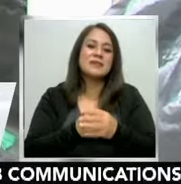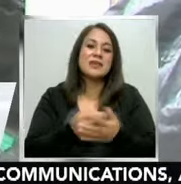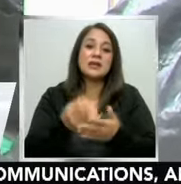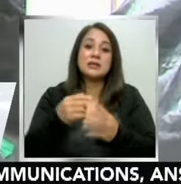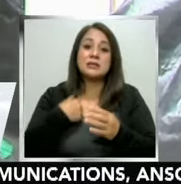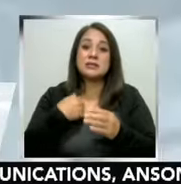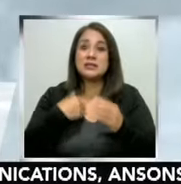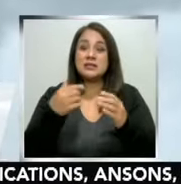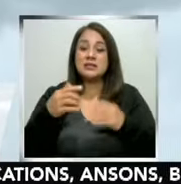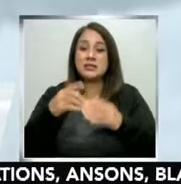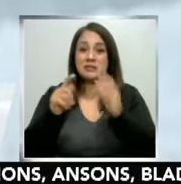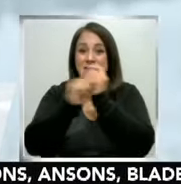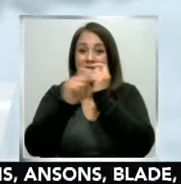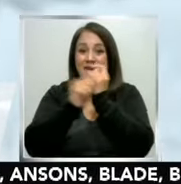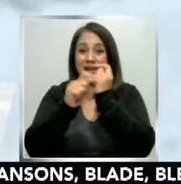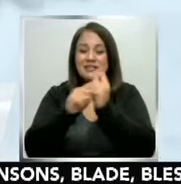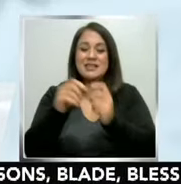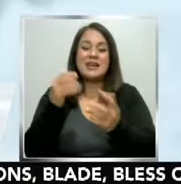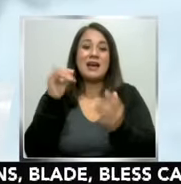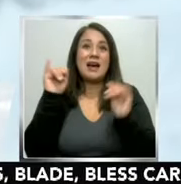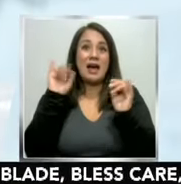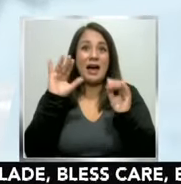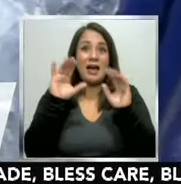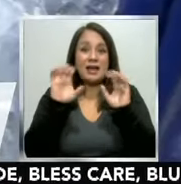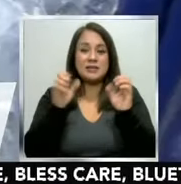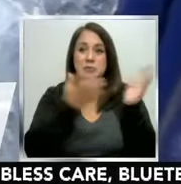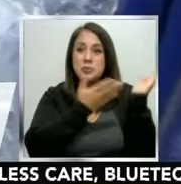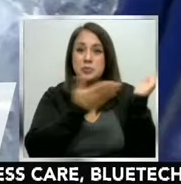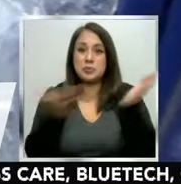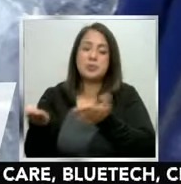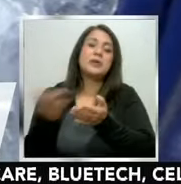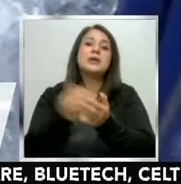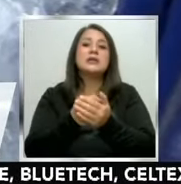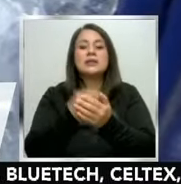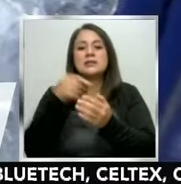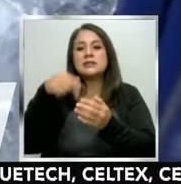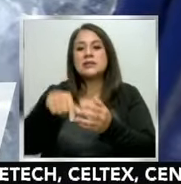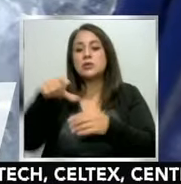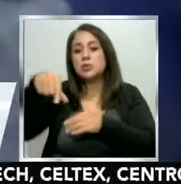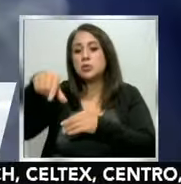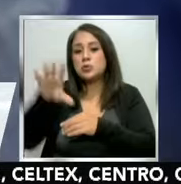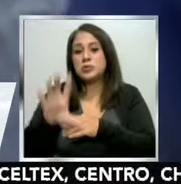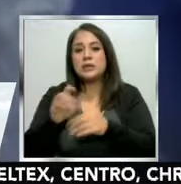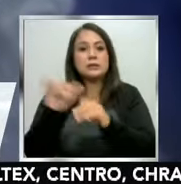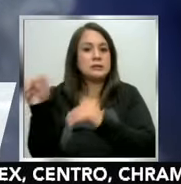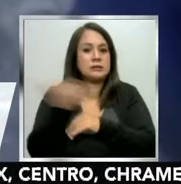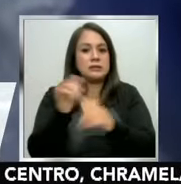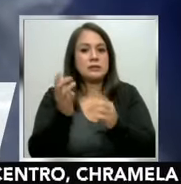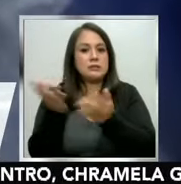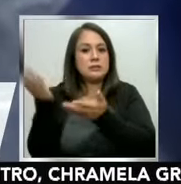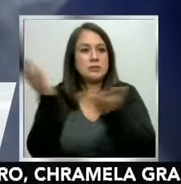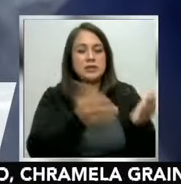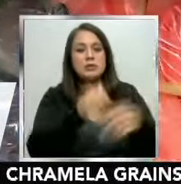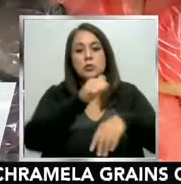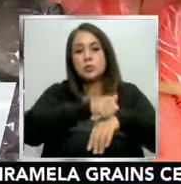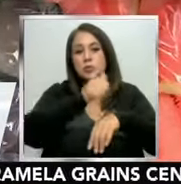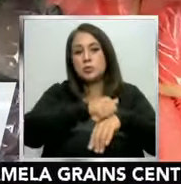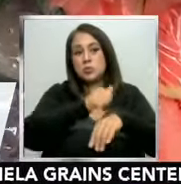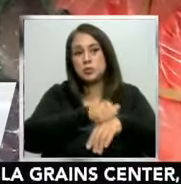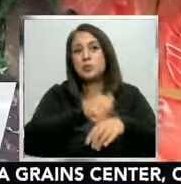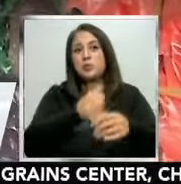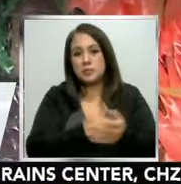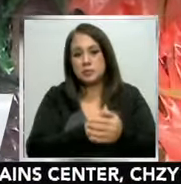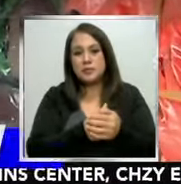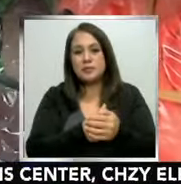na nagde-deliver sa ilang establisimento sa Quezon City, ang siya ring nagde-deliver sa tindahan kung saan bumili si Ricky. Paano niyo